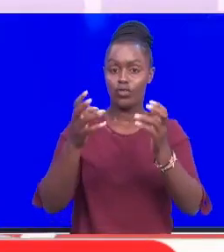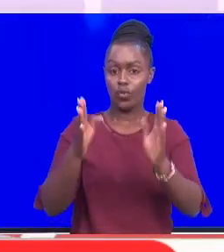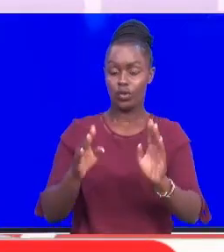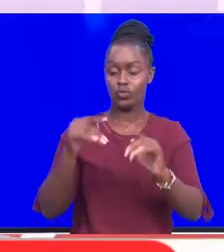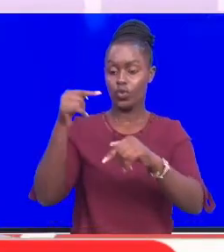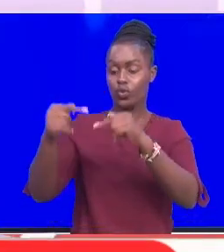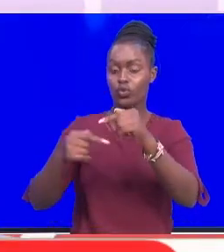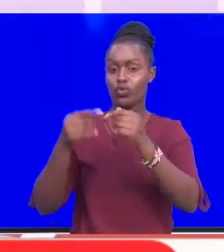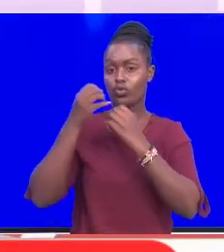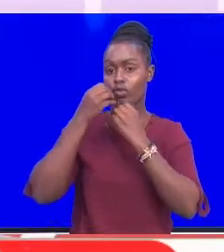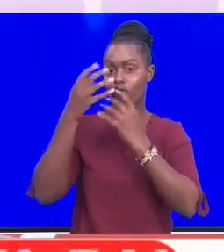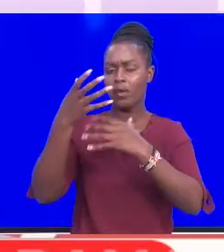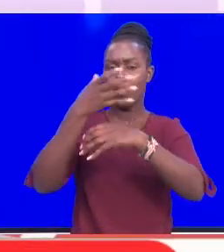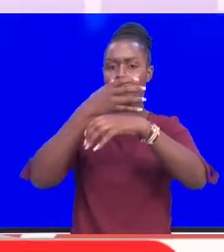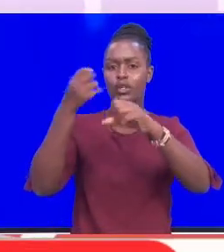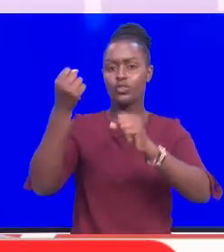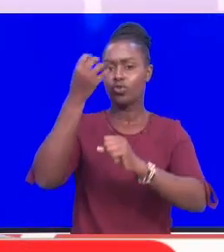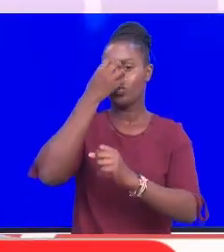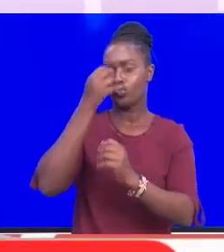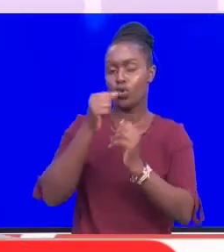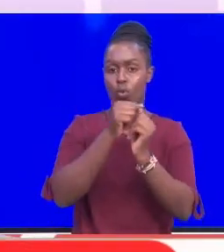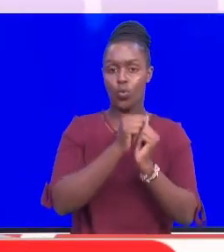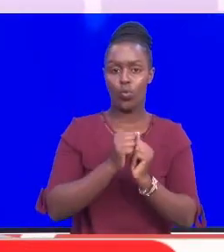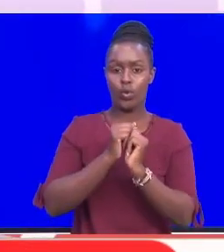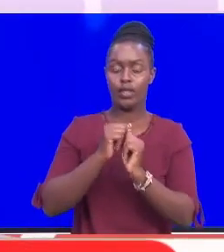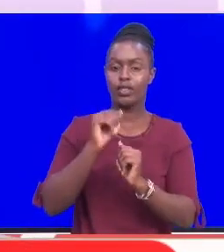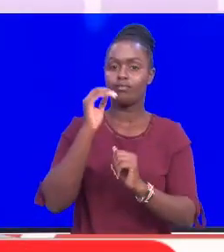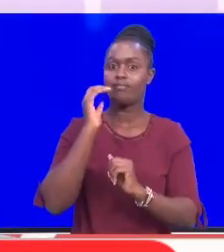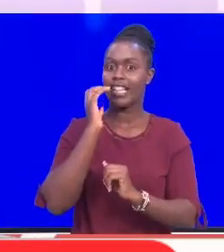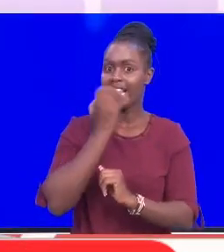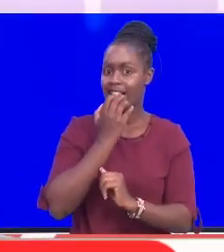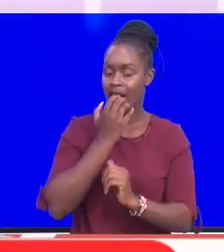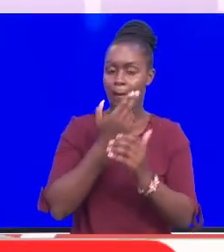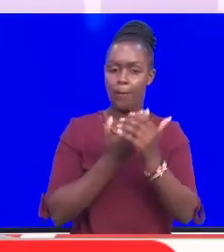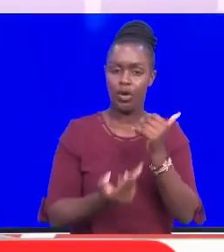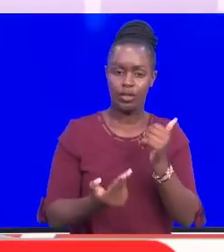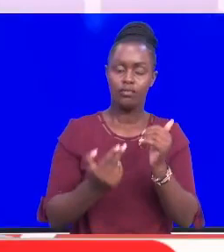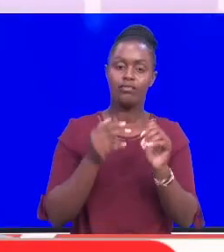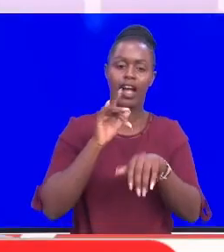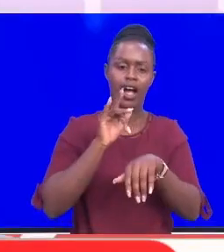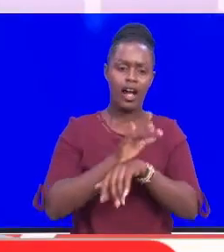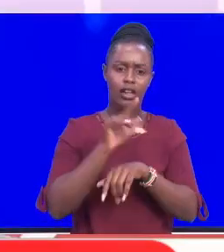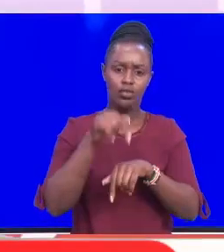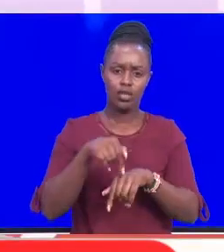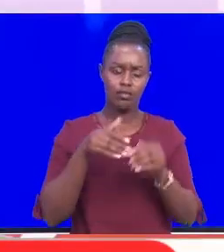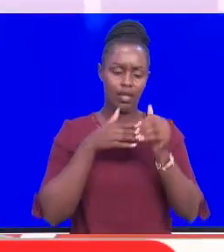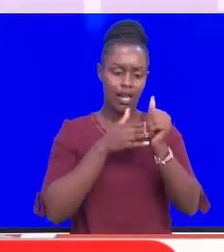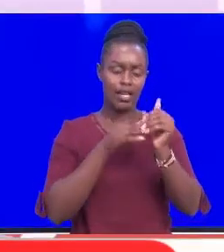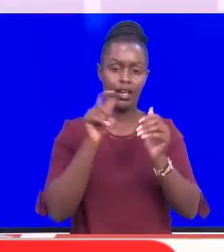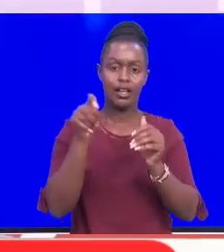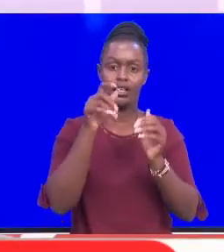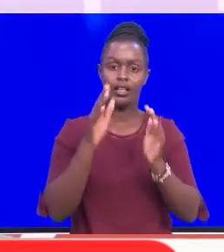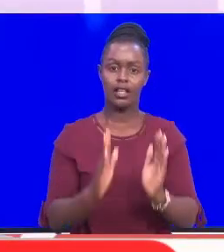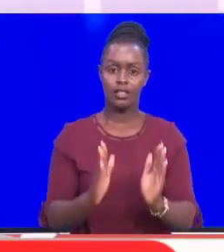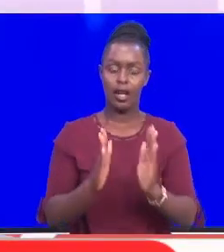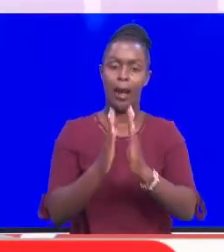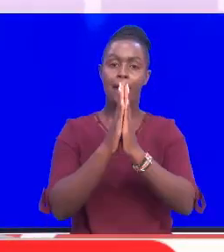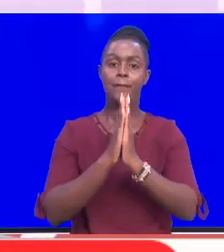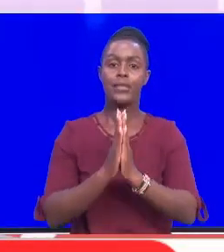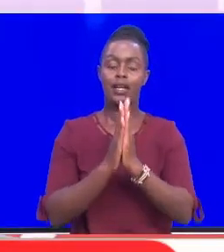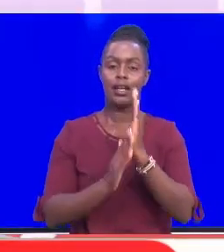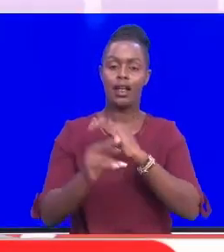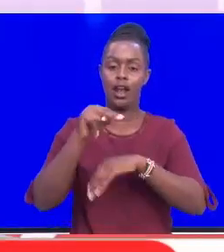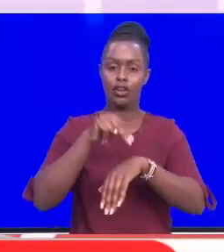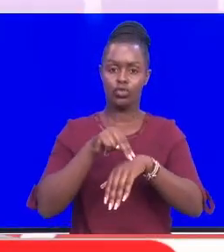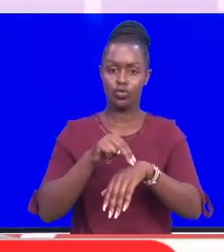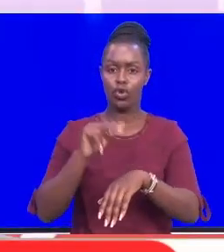Endelea kukutaarifu, Rais William Ruto pamoja na naibu wake Rigathi Gachagua mapema leo waliongoza wa Kenya katika kufanya maombi ya kitaifa